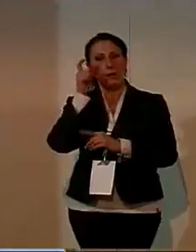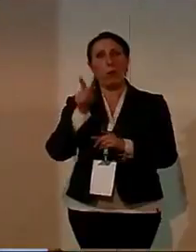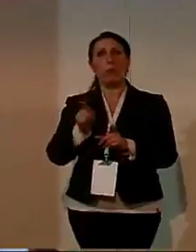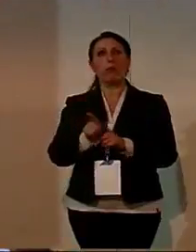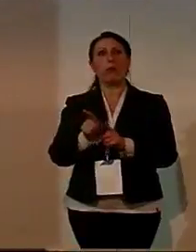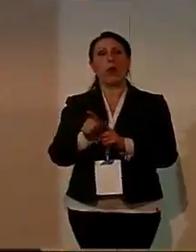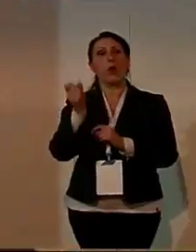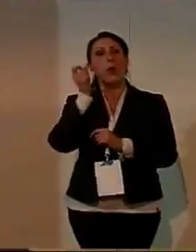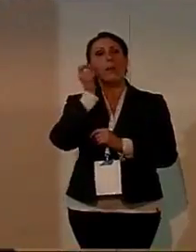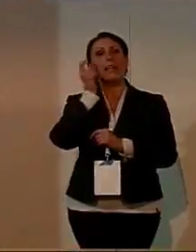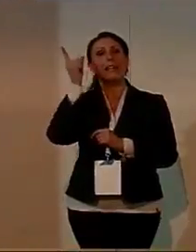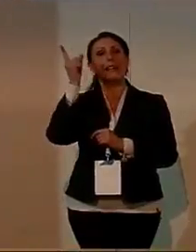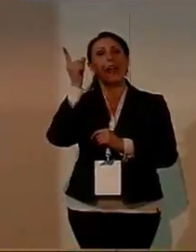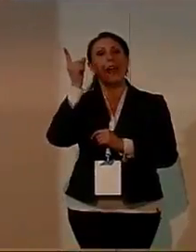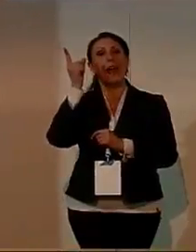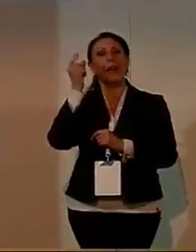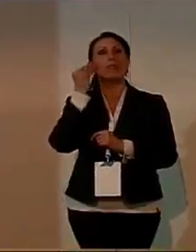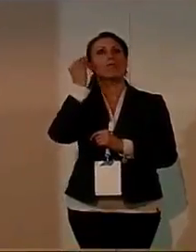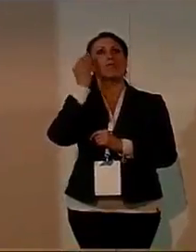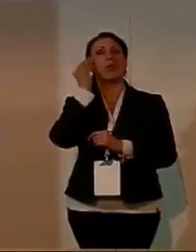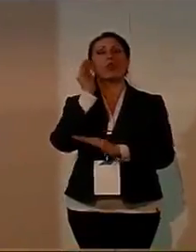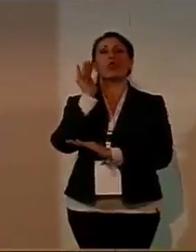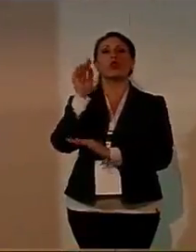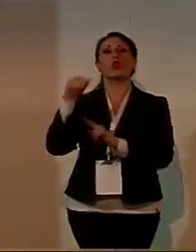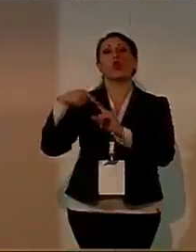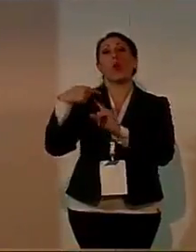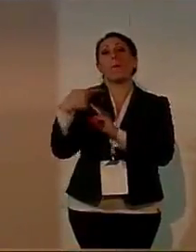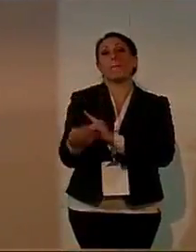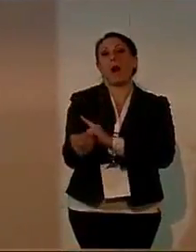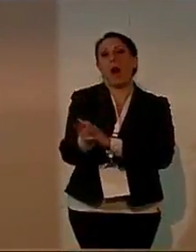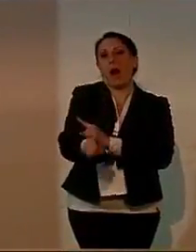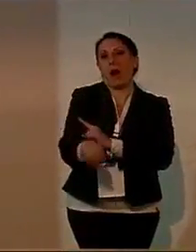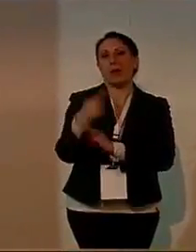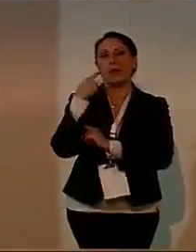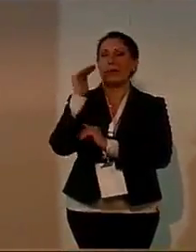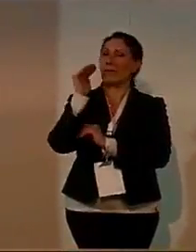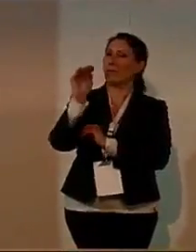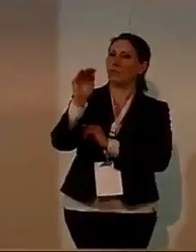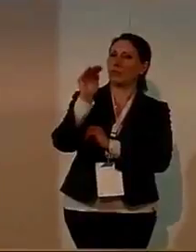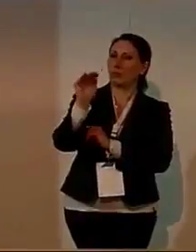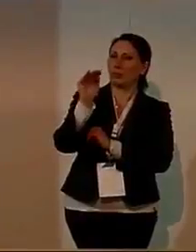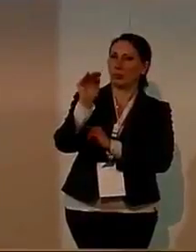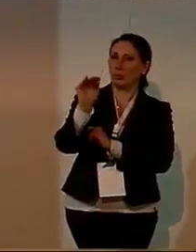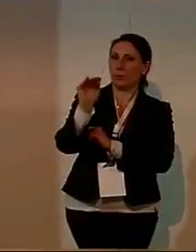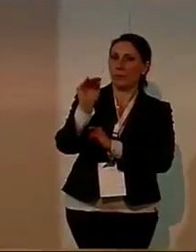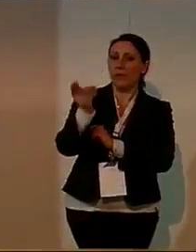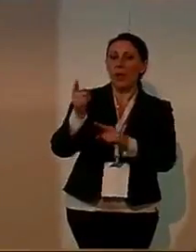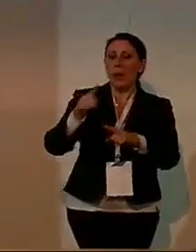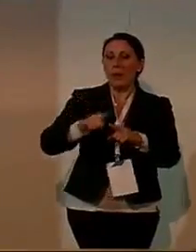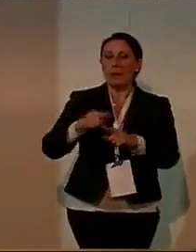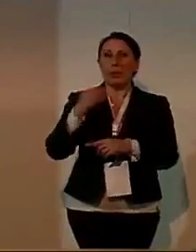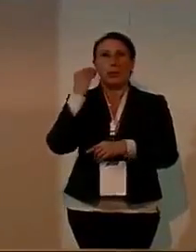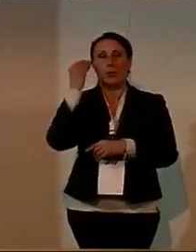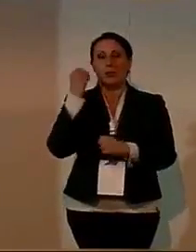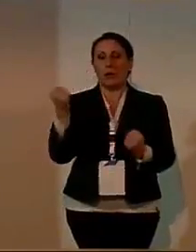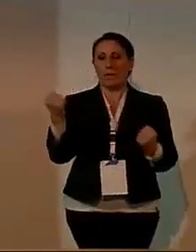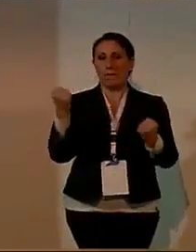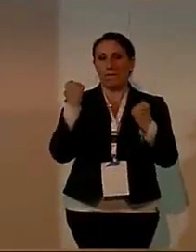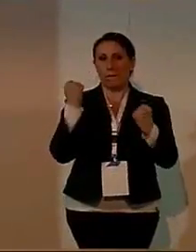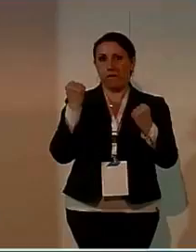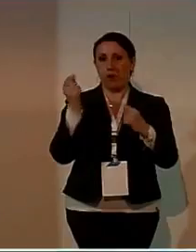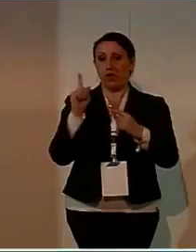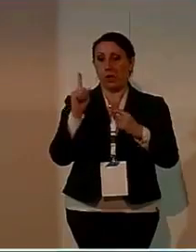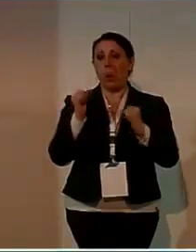del domani del paese che tu hai che coltivi e delle forze che su quell idea tu pensi di